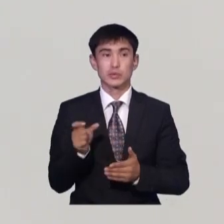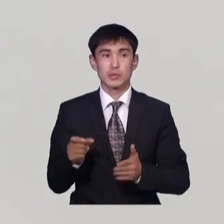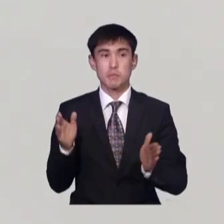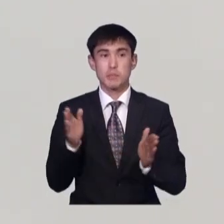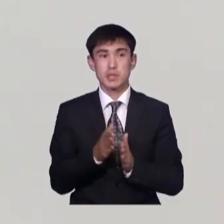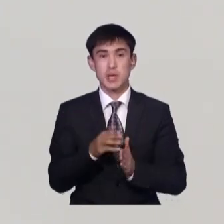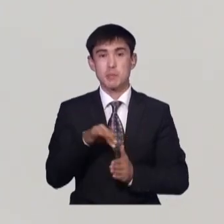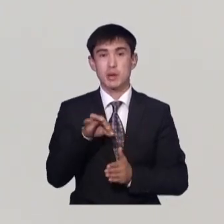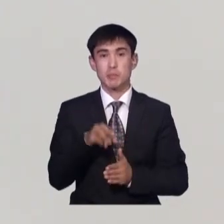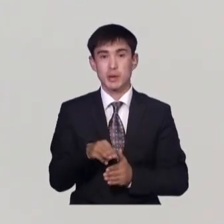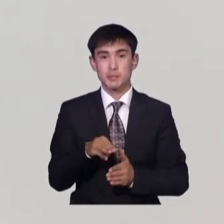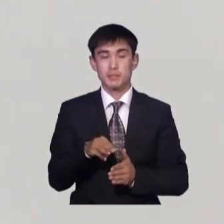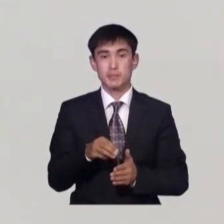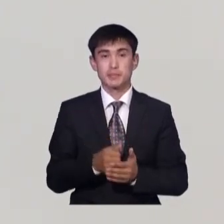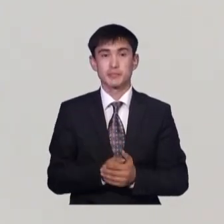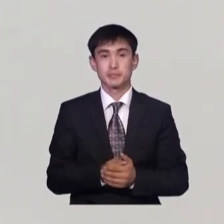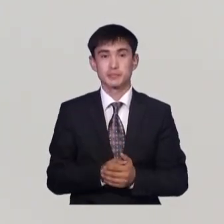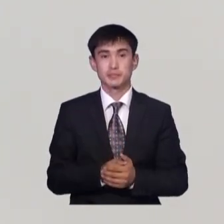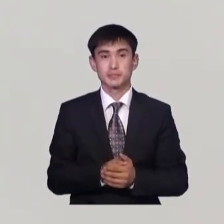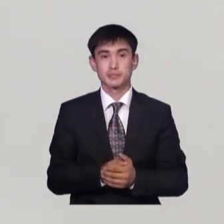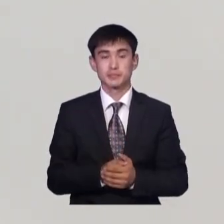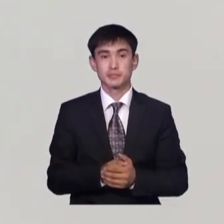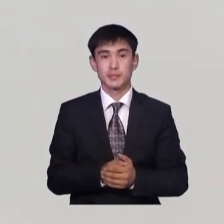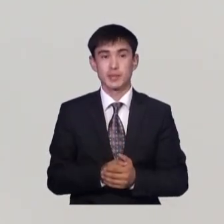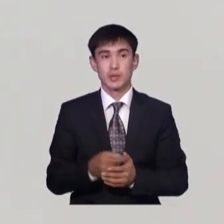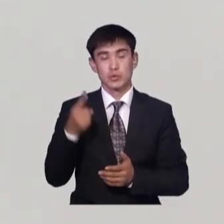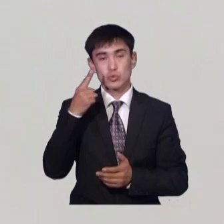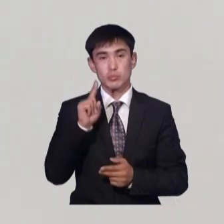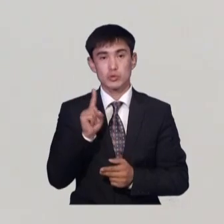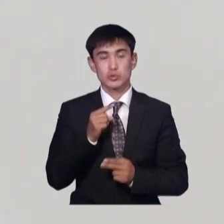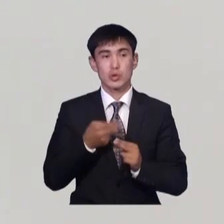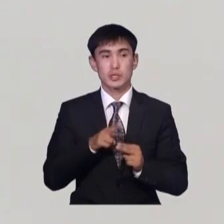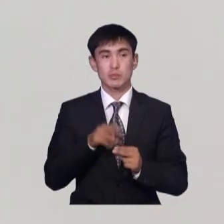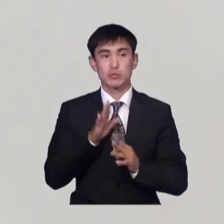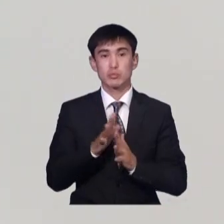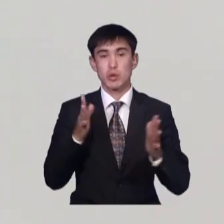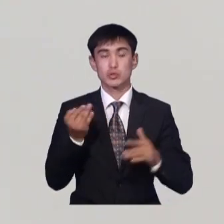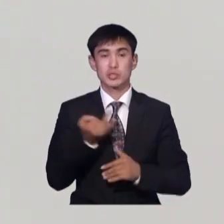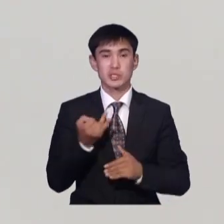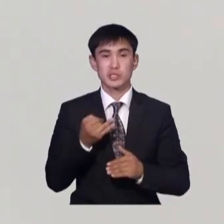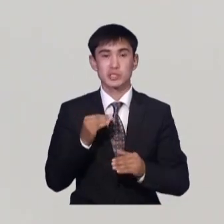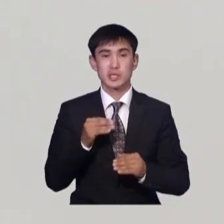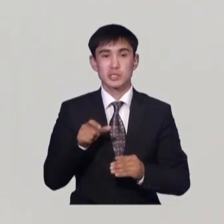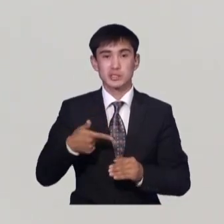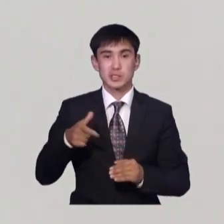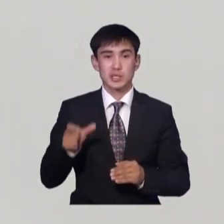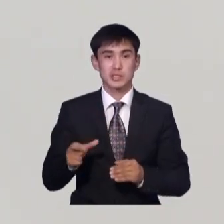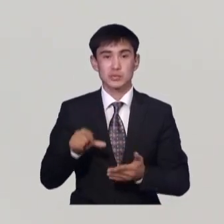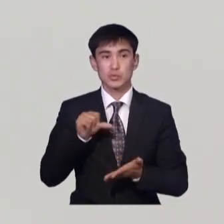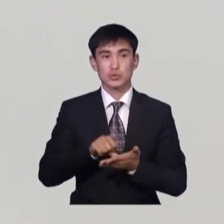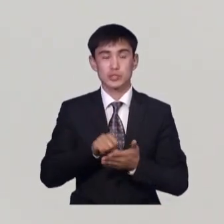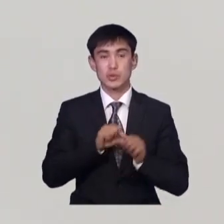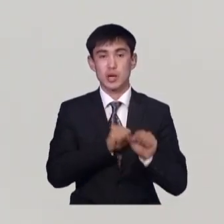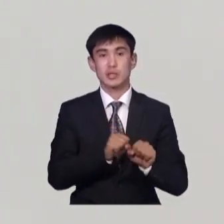минимальной месячной заработной платы, то я думаю, что это будет большой интерес со стороны граждан к участию в